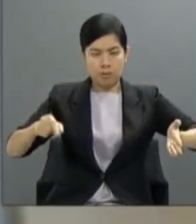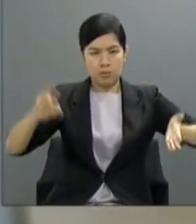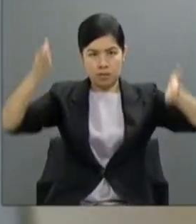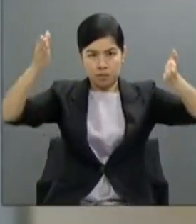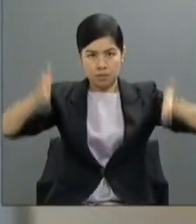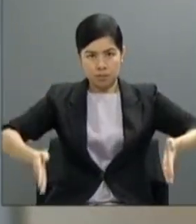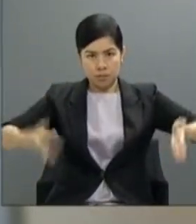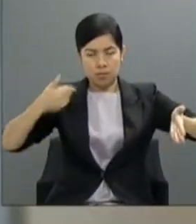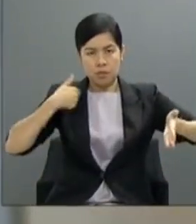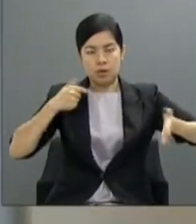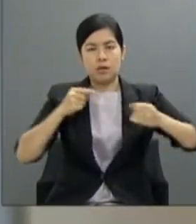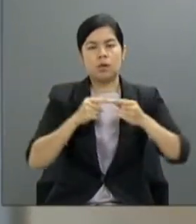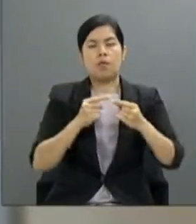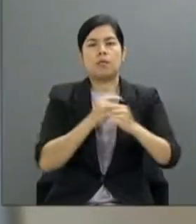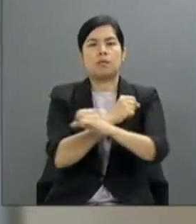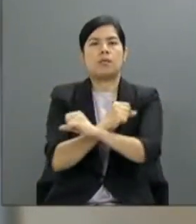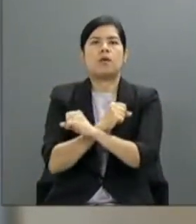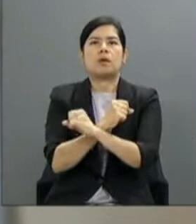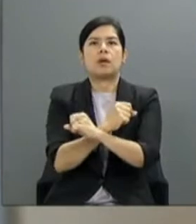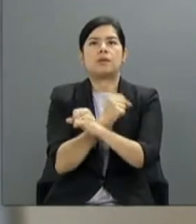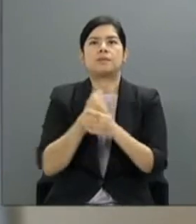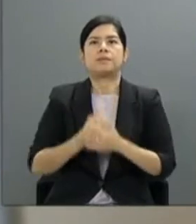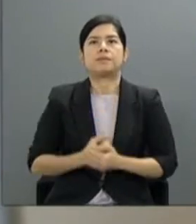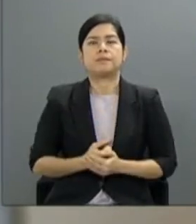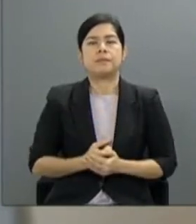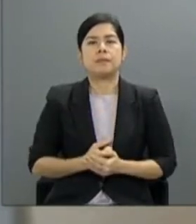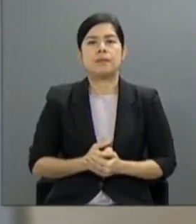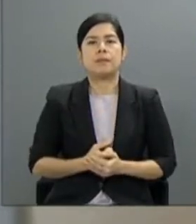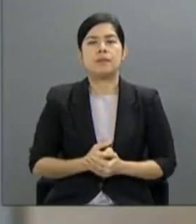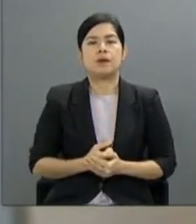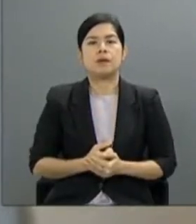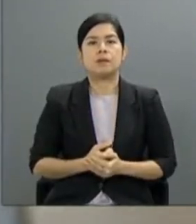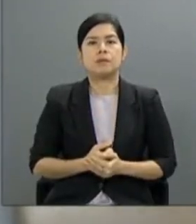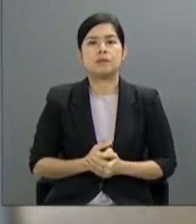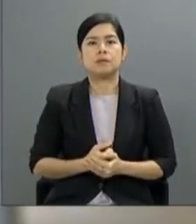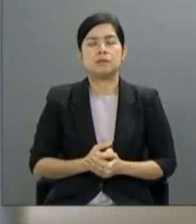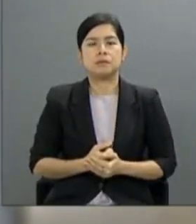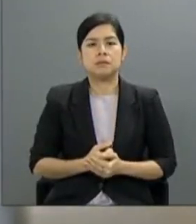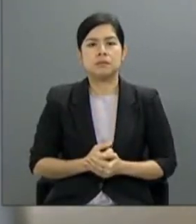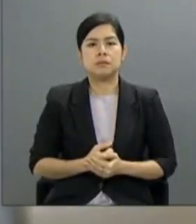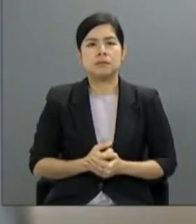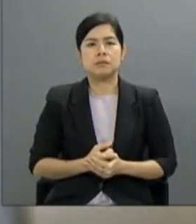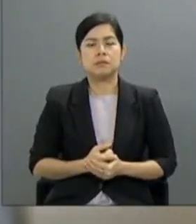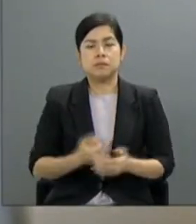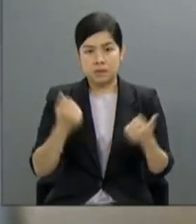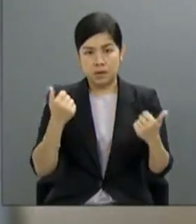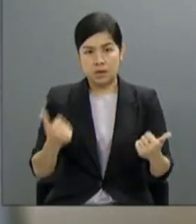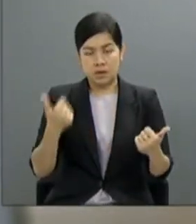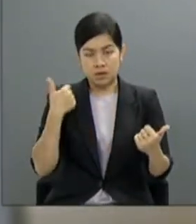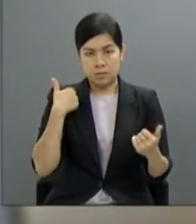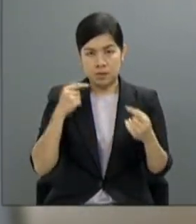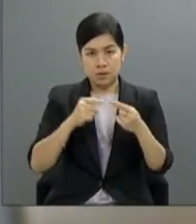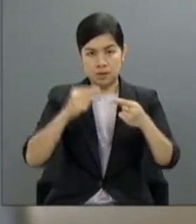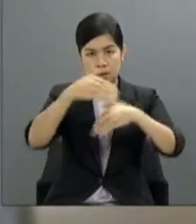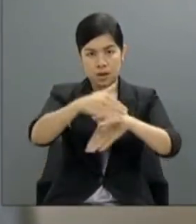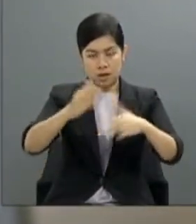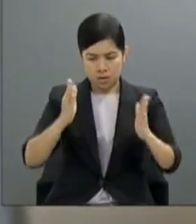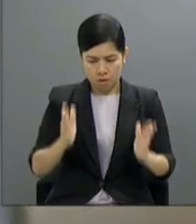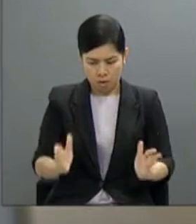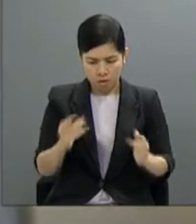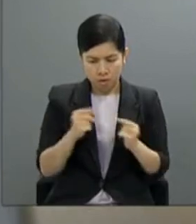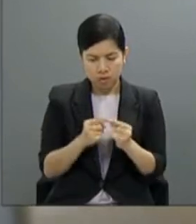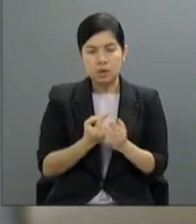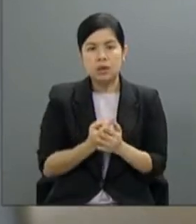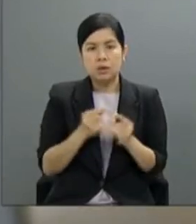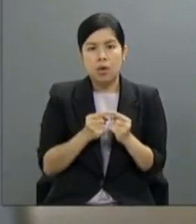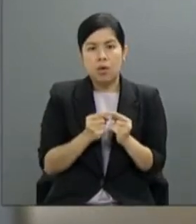ให้โดนคนไข้นะครับเพราะว่าตอนนี้คือในพื้นที่ที่กักตัวเนี่ยเราก็ไม่อยากจะให้คนเข้าไปใช่